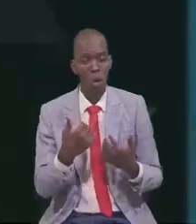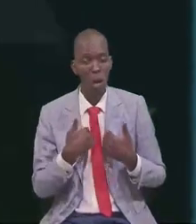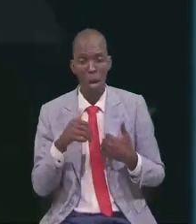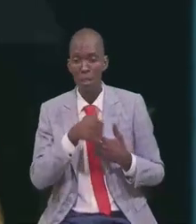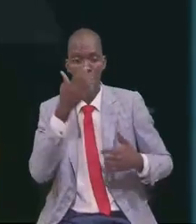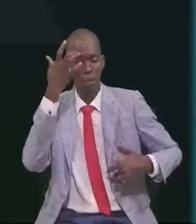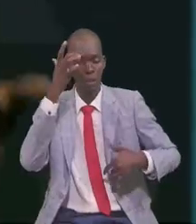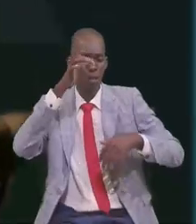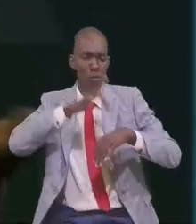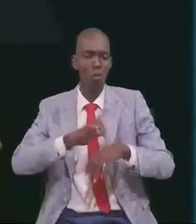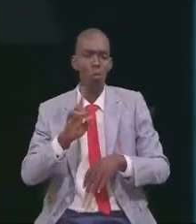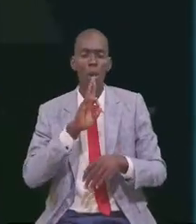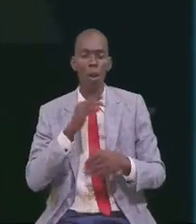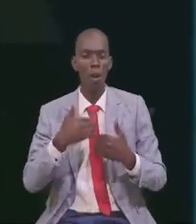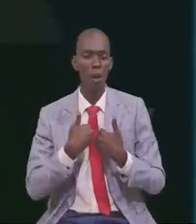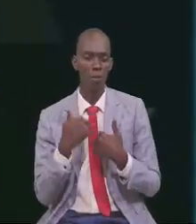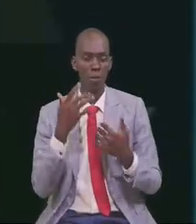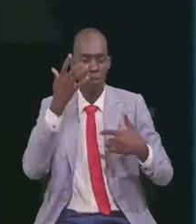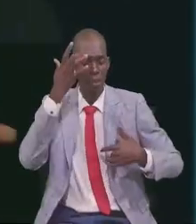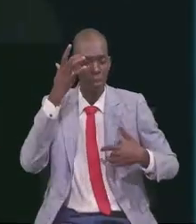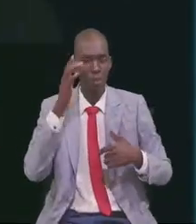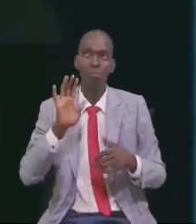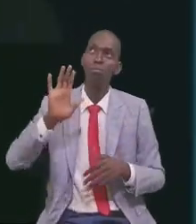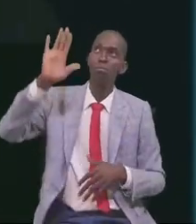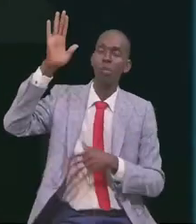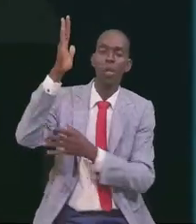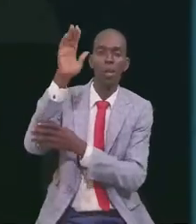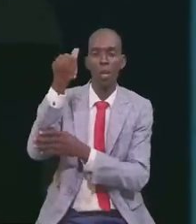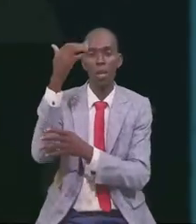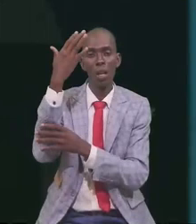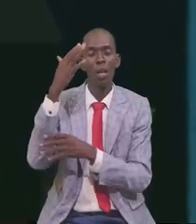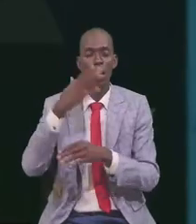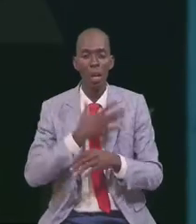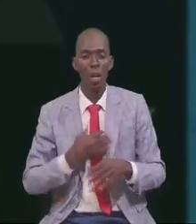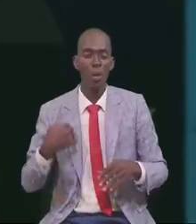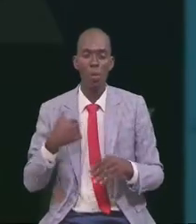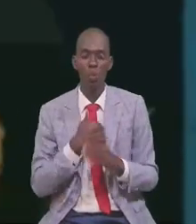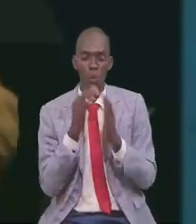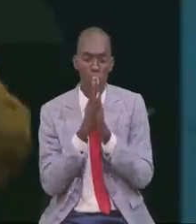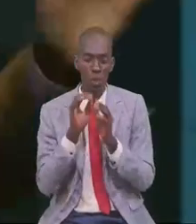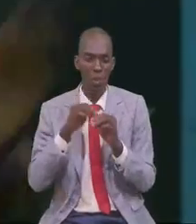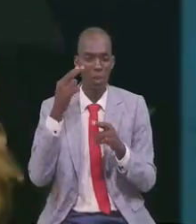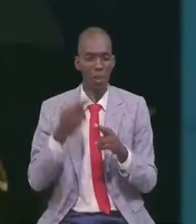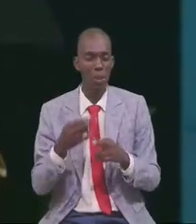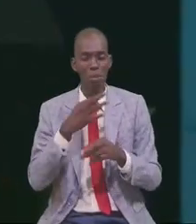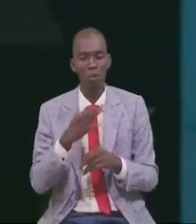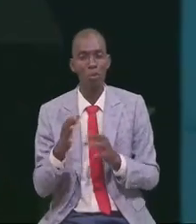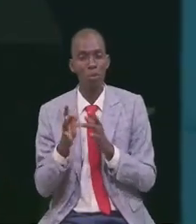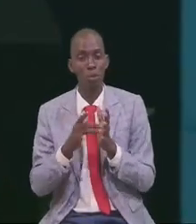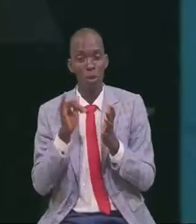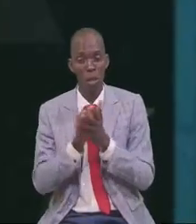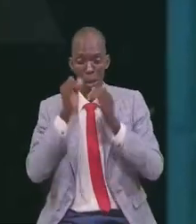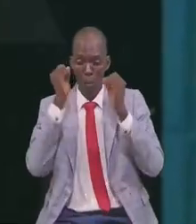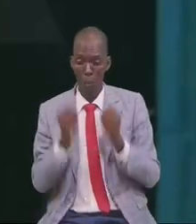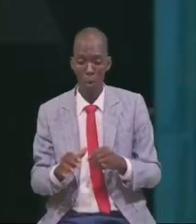la main et nous mentionnons le nom de Jésus. Et le nom puissant de Jésus-Christ va